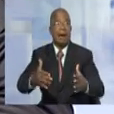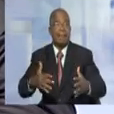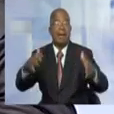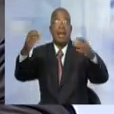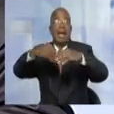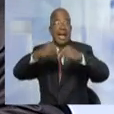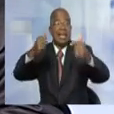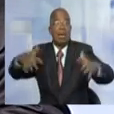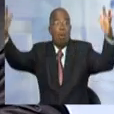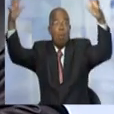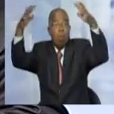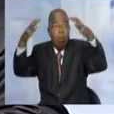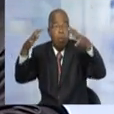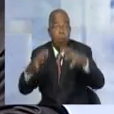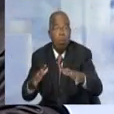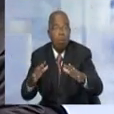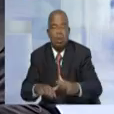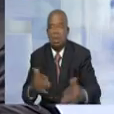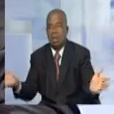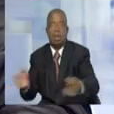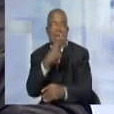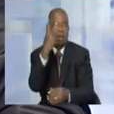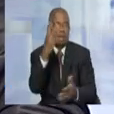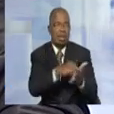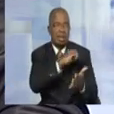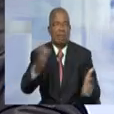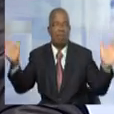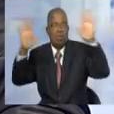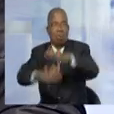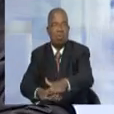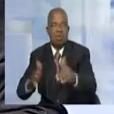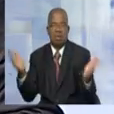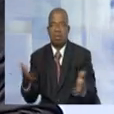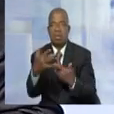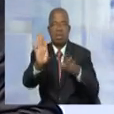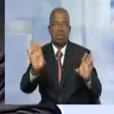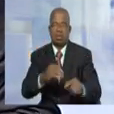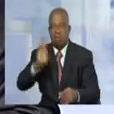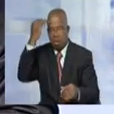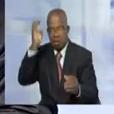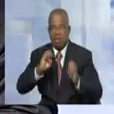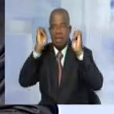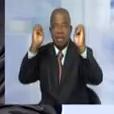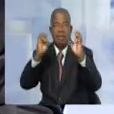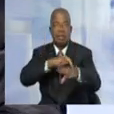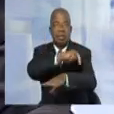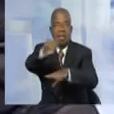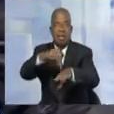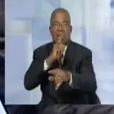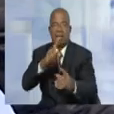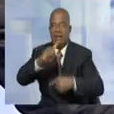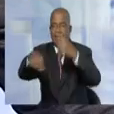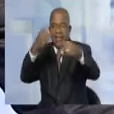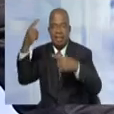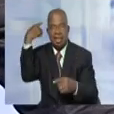technique, Kandia Camara, s'est rendue à Zanikro, village de la localité de Botro, pour apporter le soutien et le réconfort du gouvernement